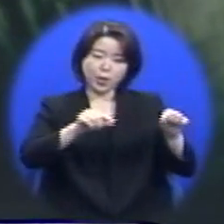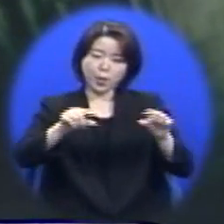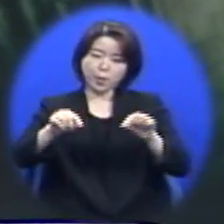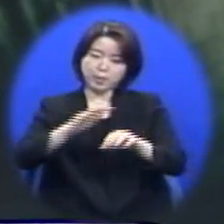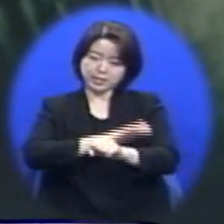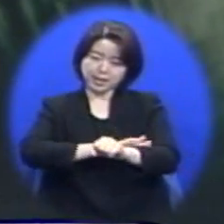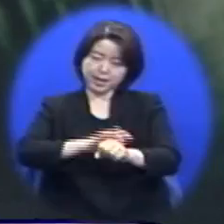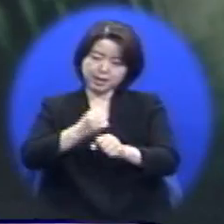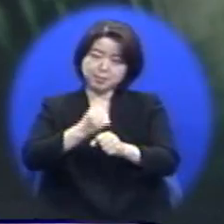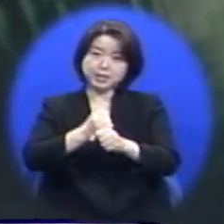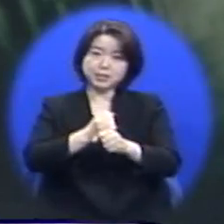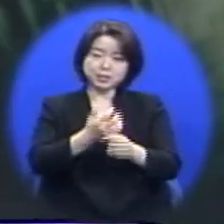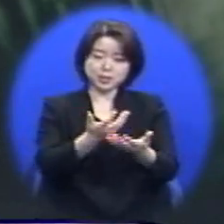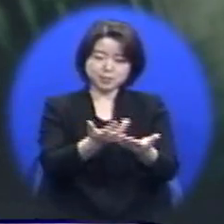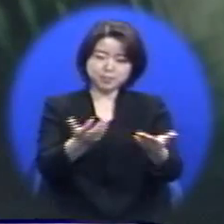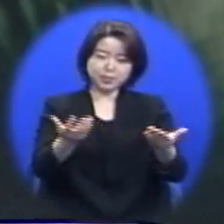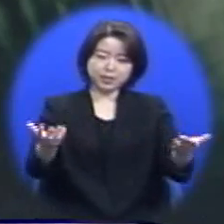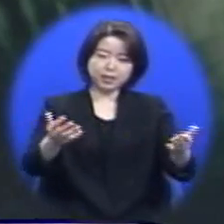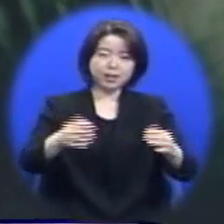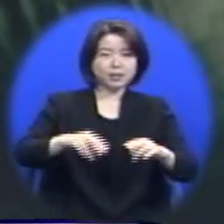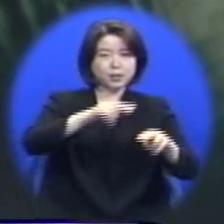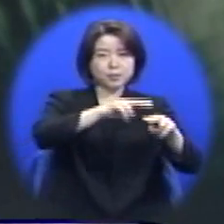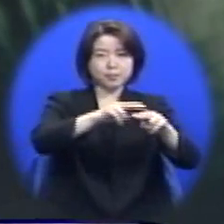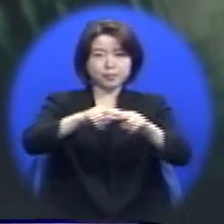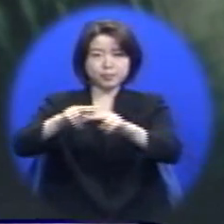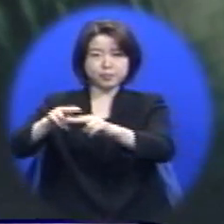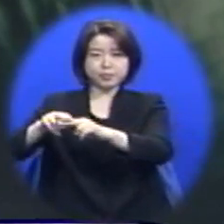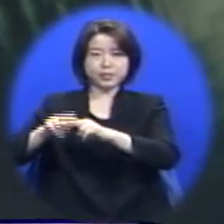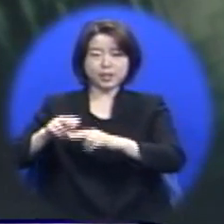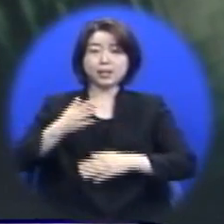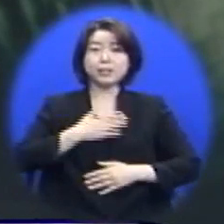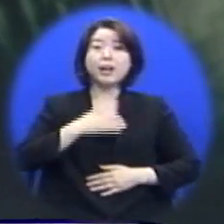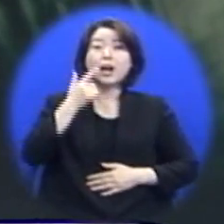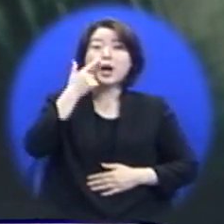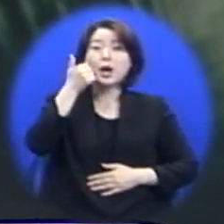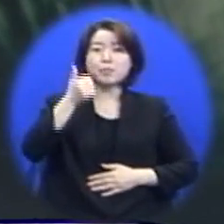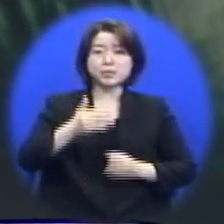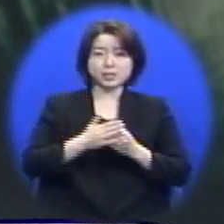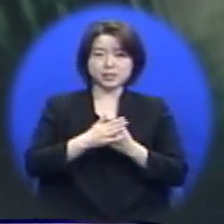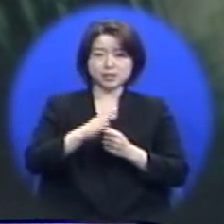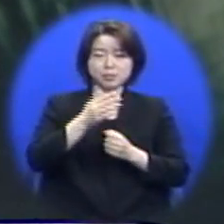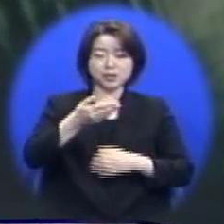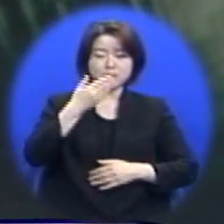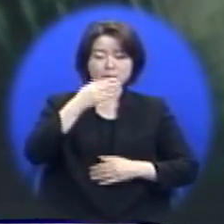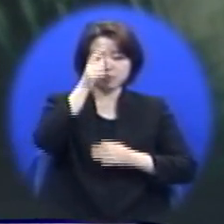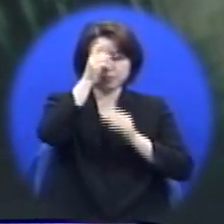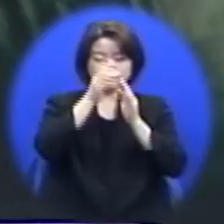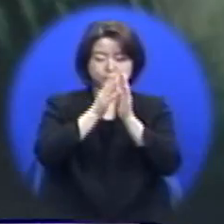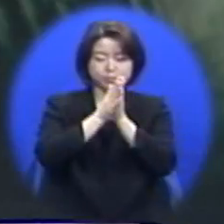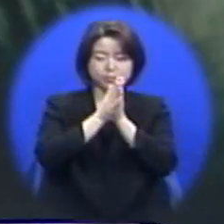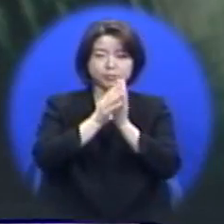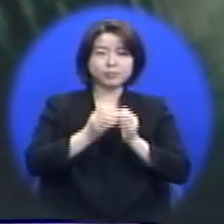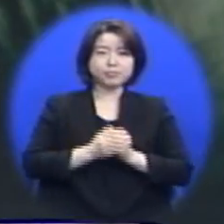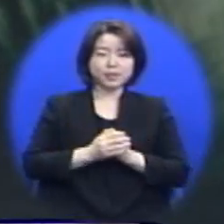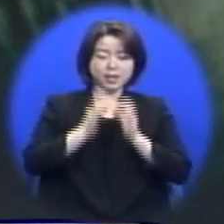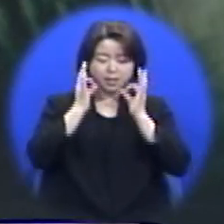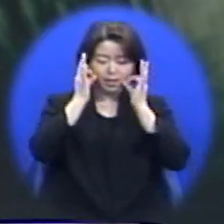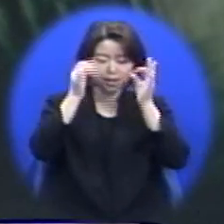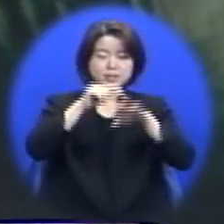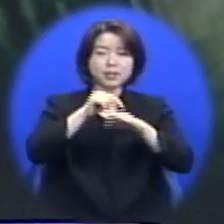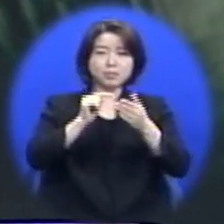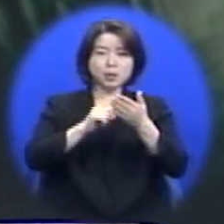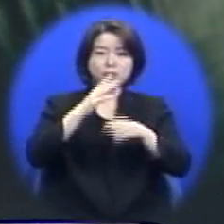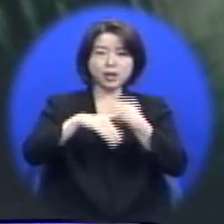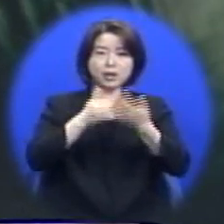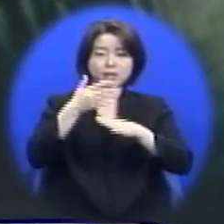준비해서 식탁에 둘러앉았습니다. 제가 아버지니까 기도를 했어요. 간절한 마음으로 하나님께